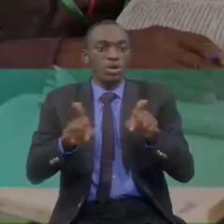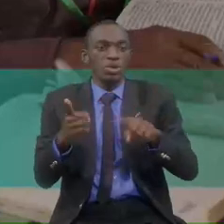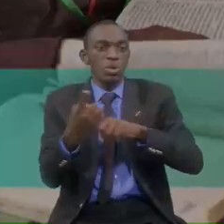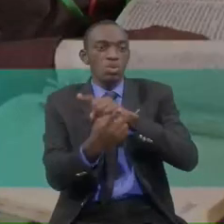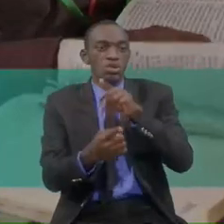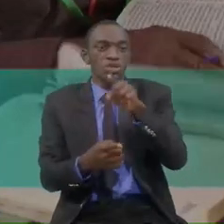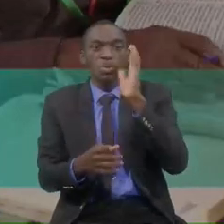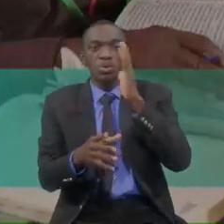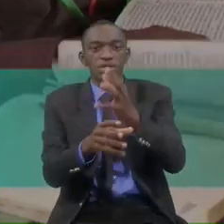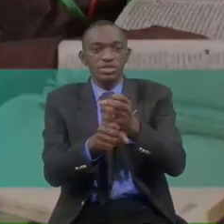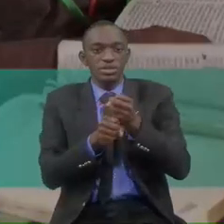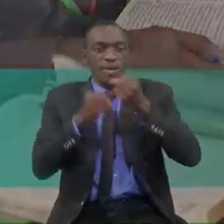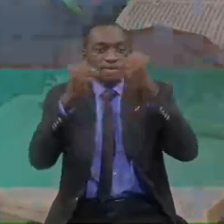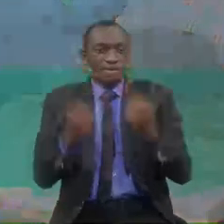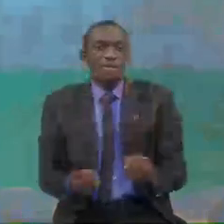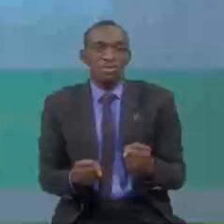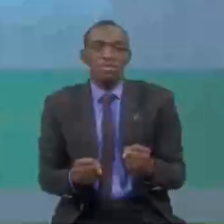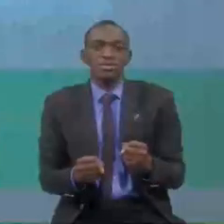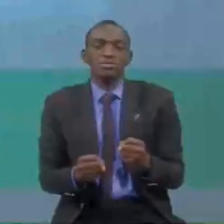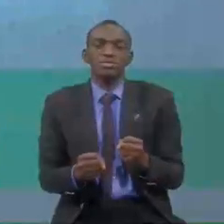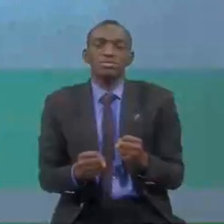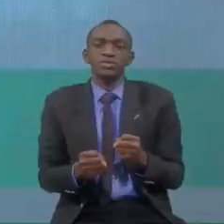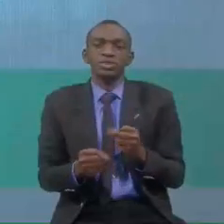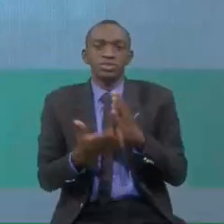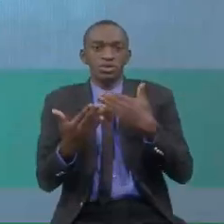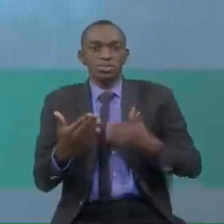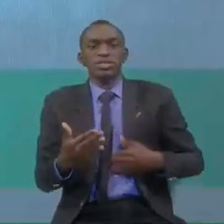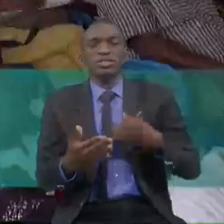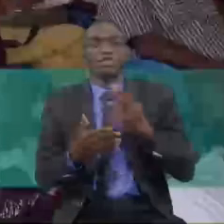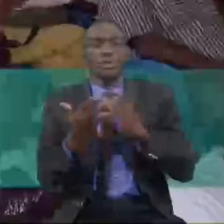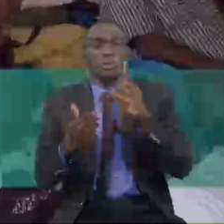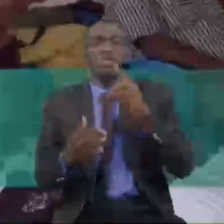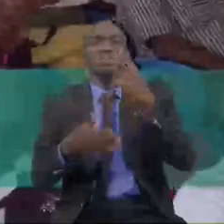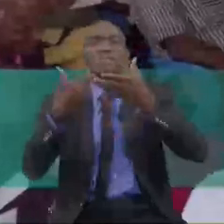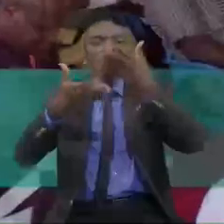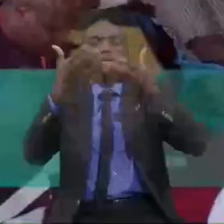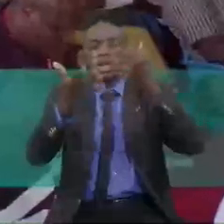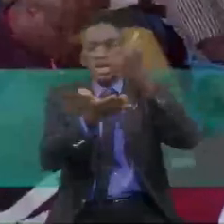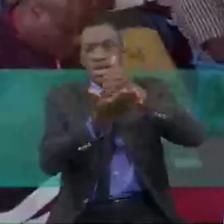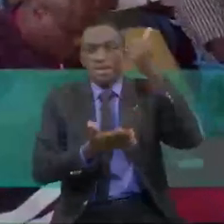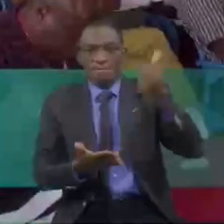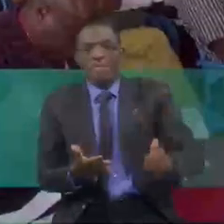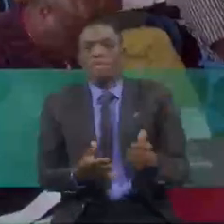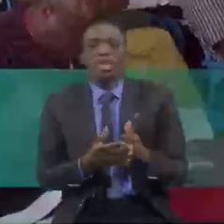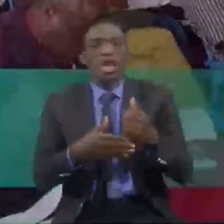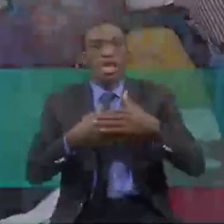Mais vous recevrez une puissance. Quelqu'un crie Amen.